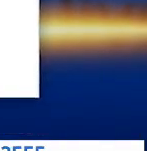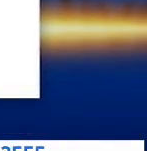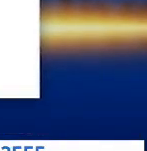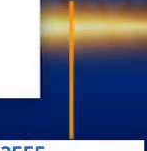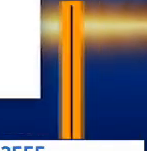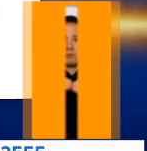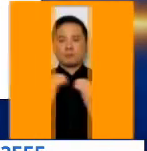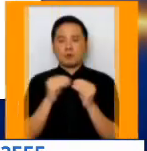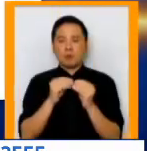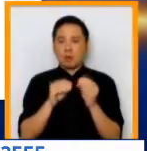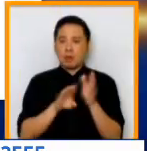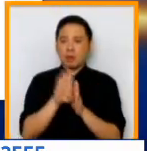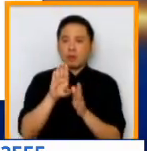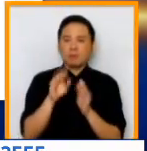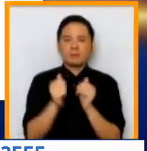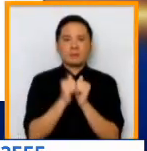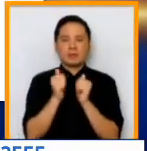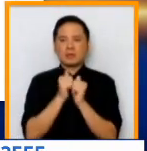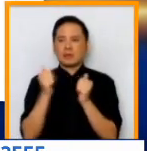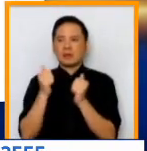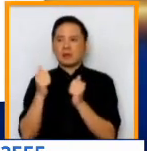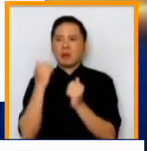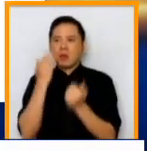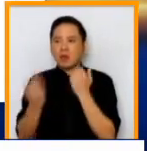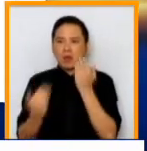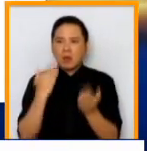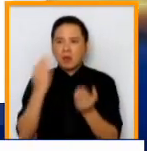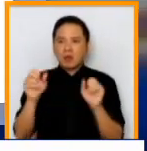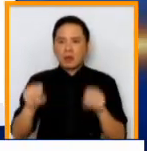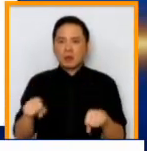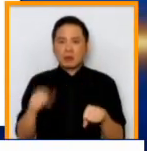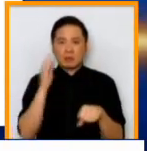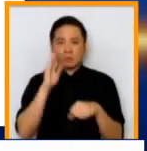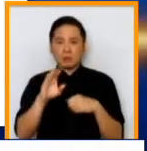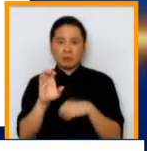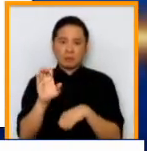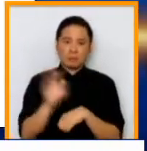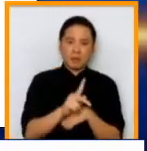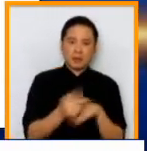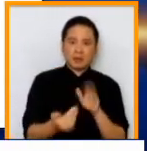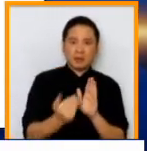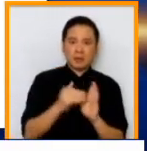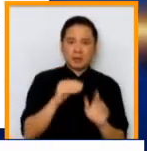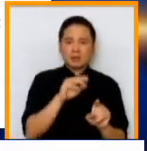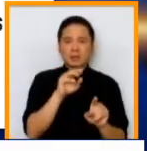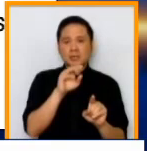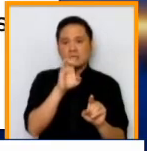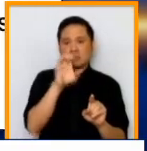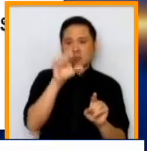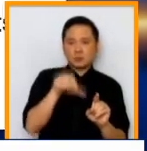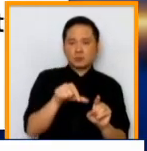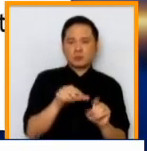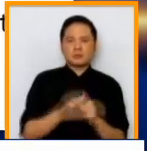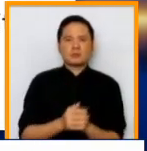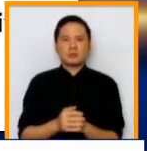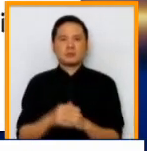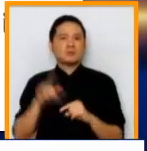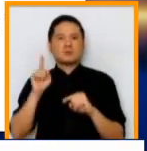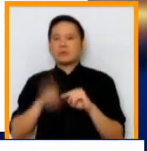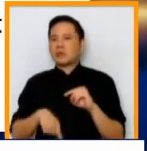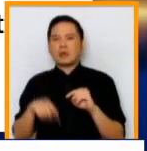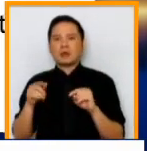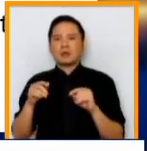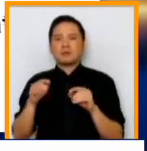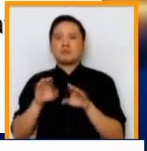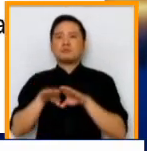sa ECQ ang NCR. Hindi rin daw tamang panahon ang pag-relax ng quarantine ngayong may bahid sa imahe ng